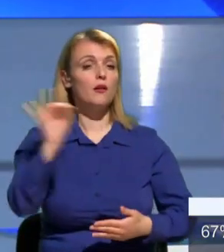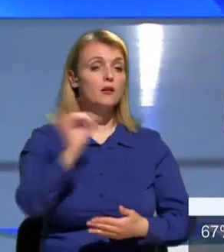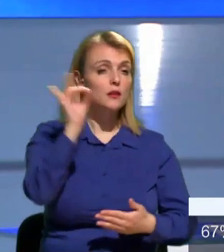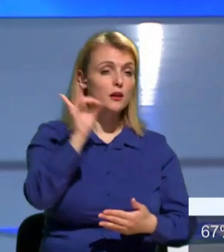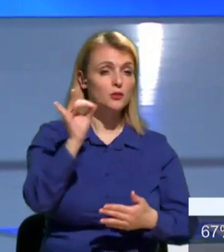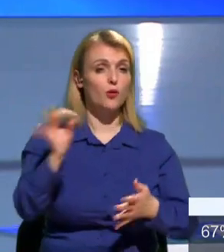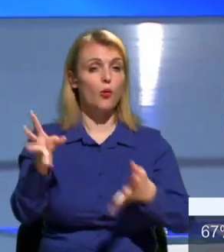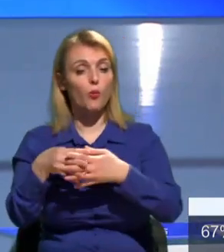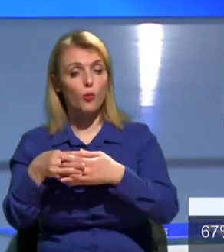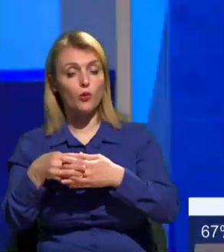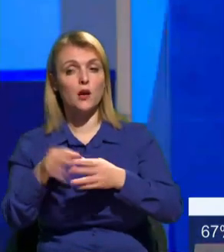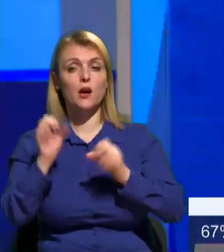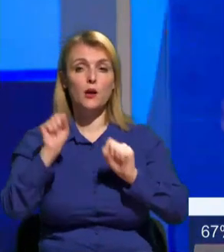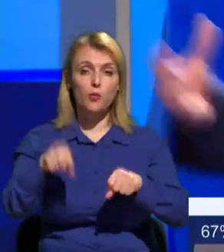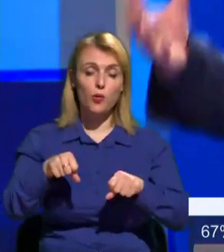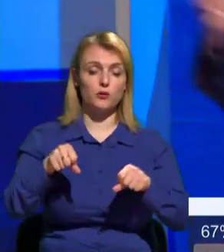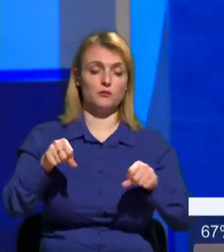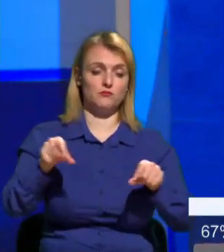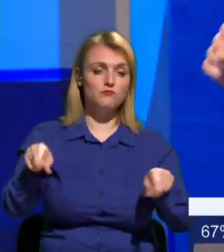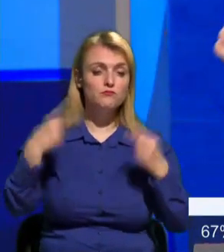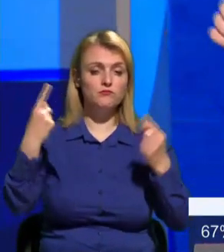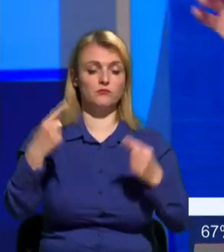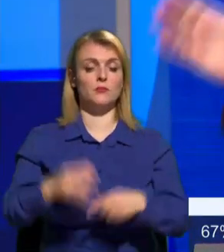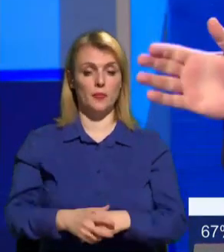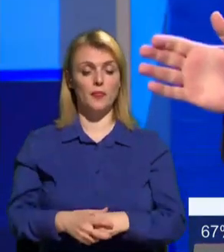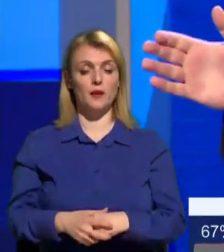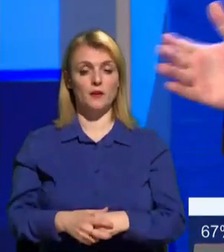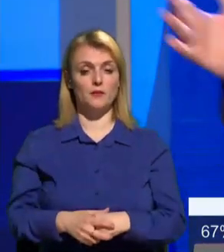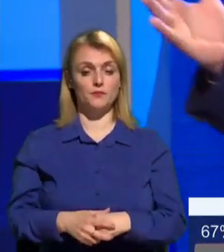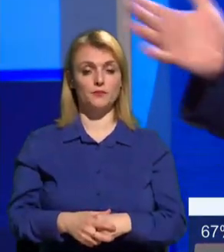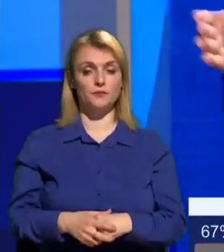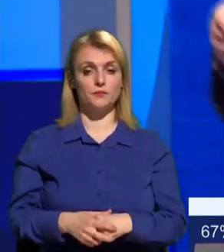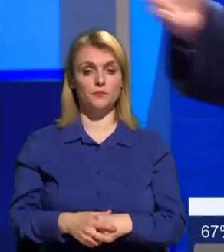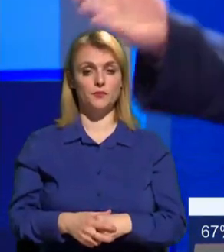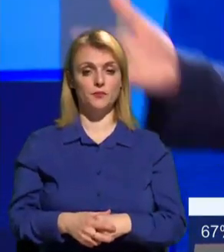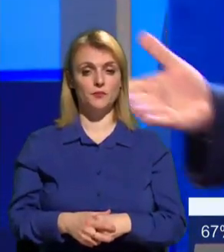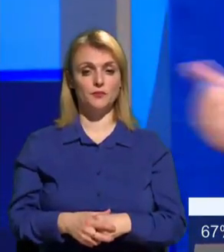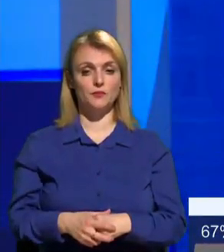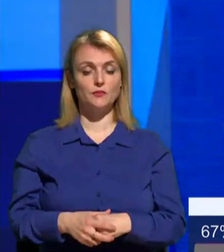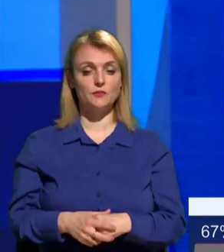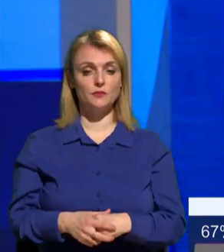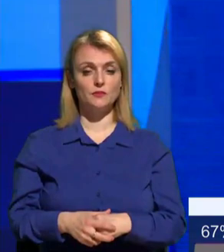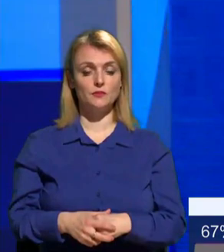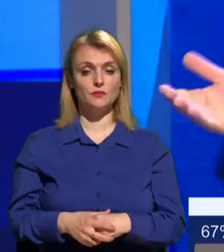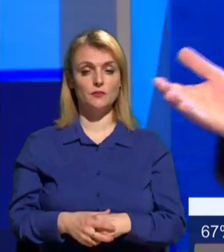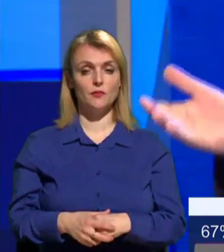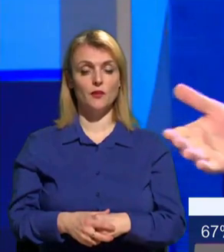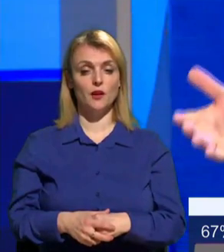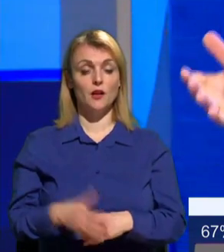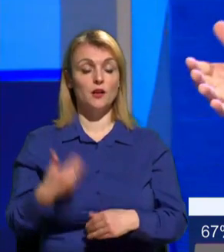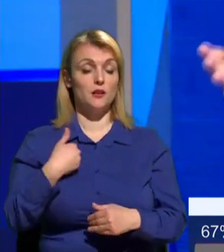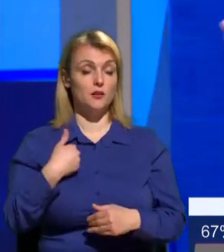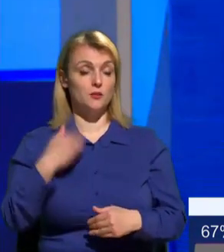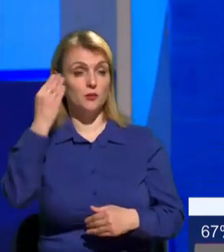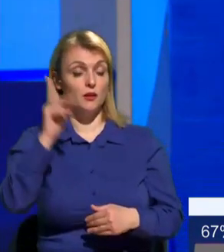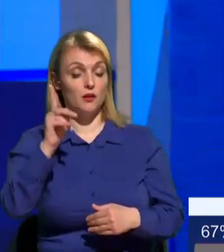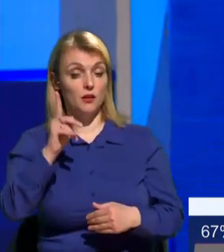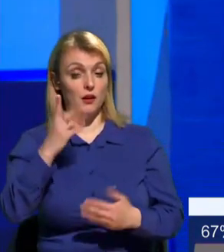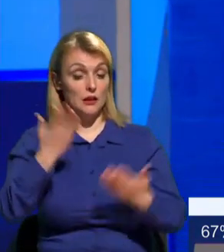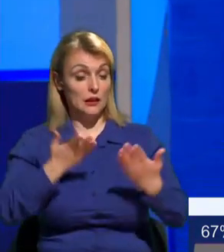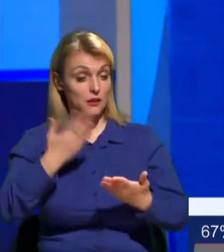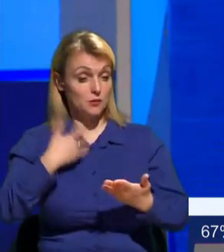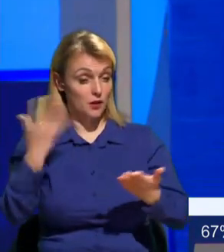comune care pot să contribuie la reintegrarea acelui populației din acel teritoriu. Pentru că eu cred că dacă nu